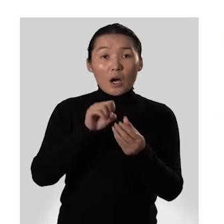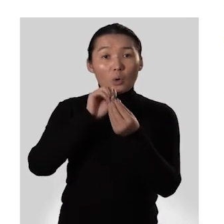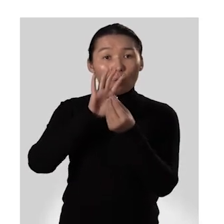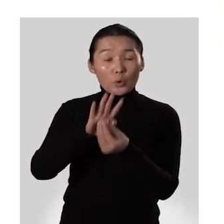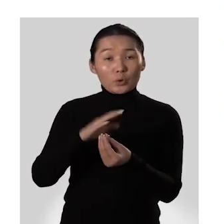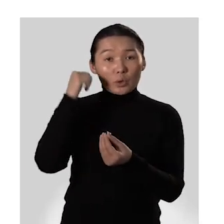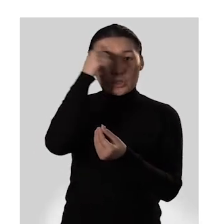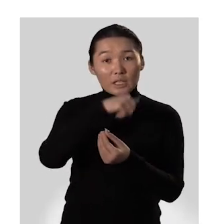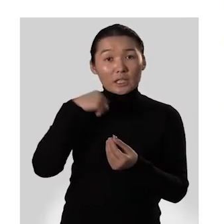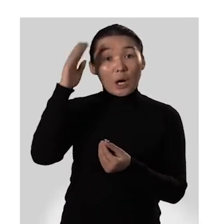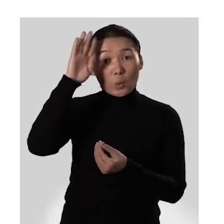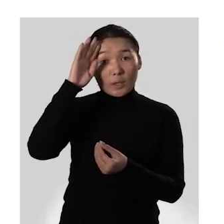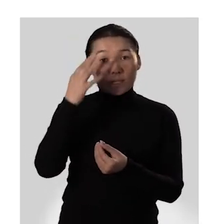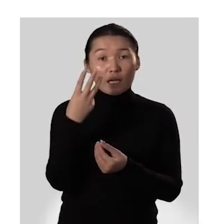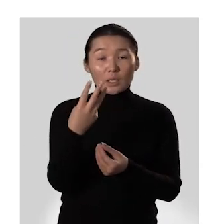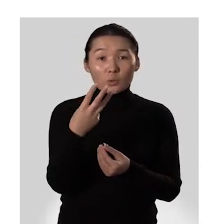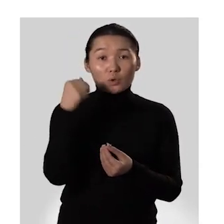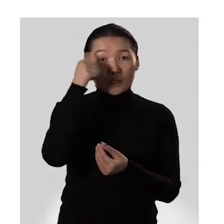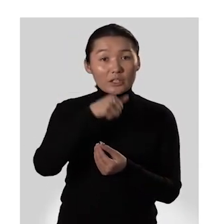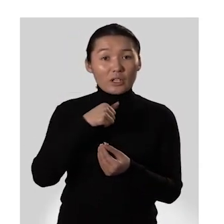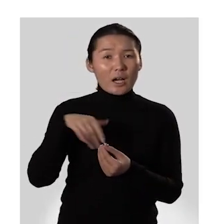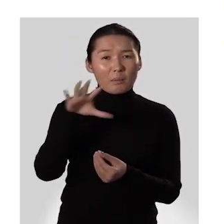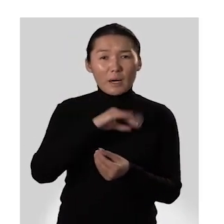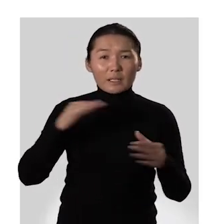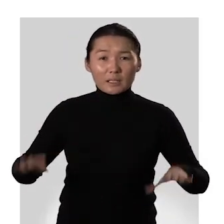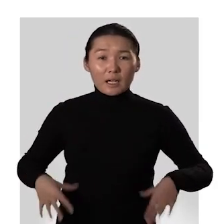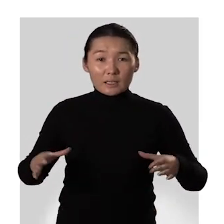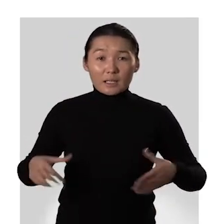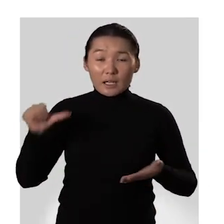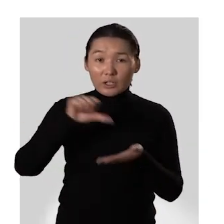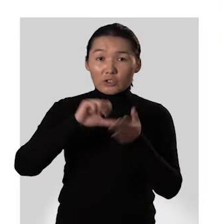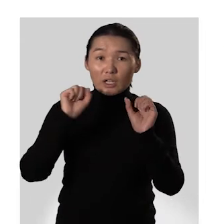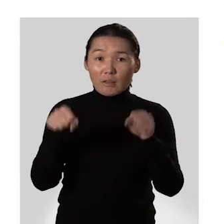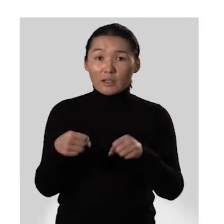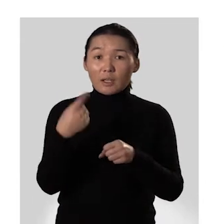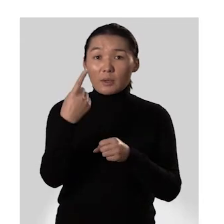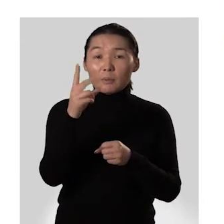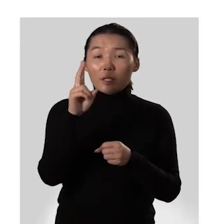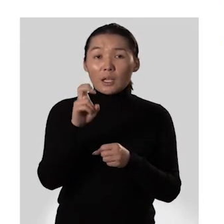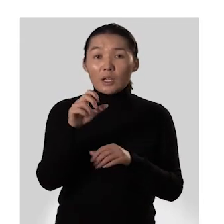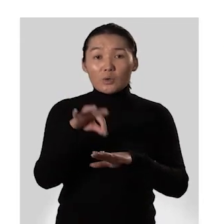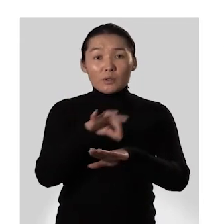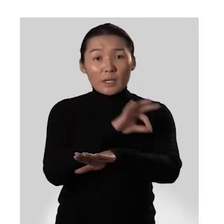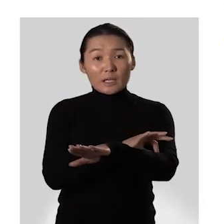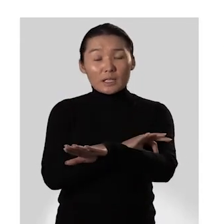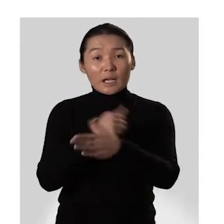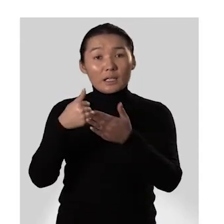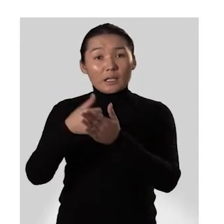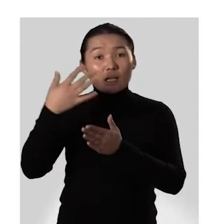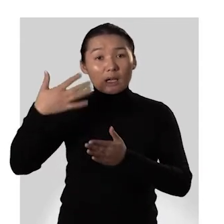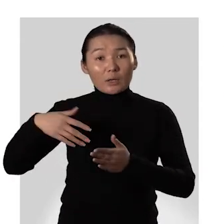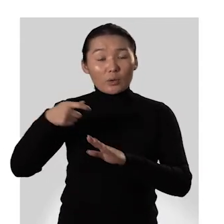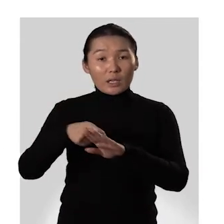жогорку баардык аттар катыша алат. Ат 1200 метрден 50 километрге чейинки